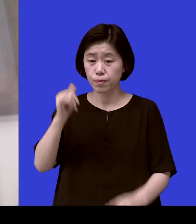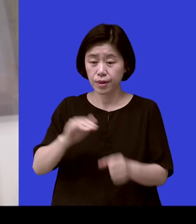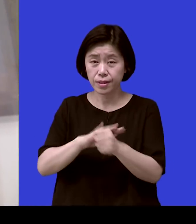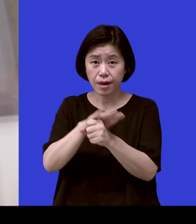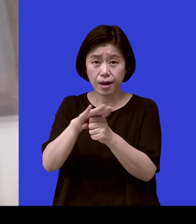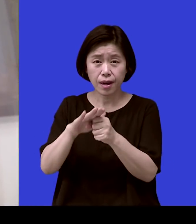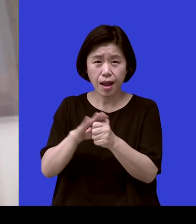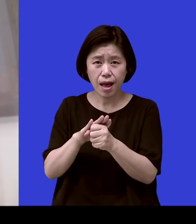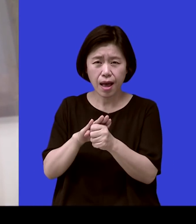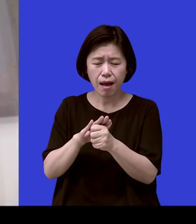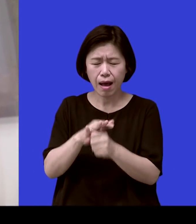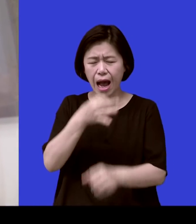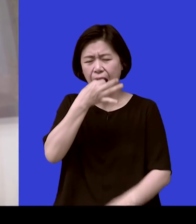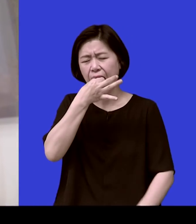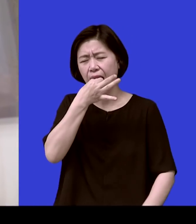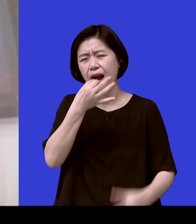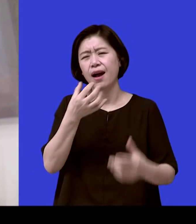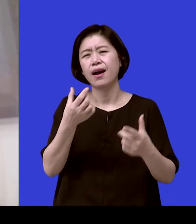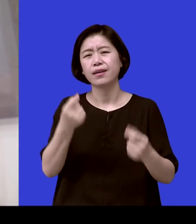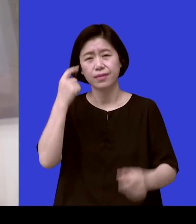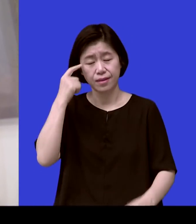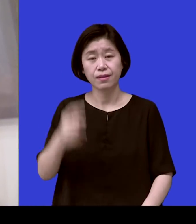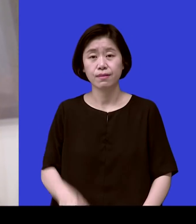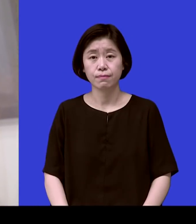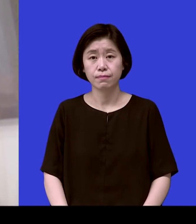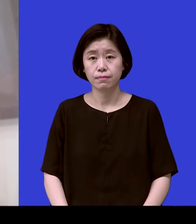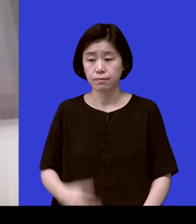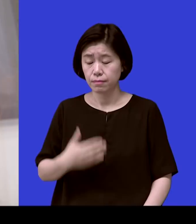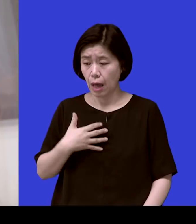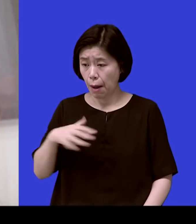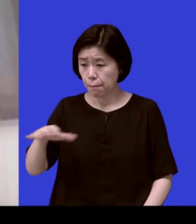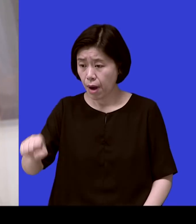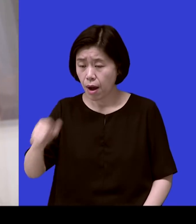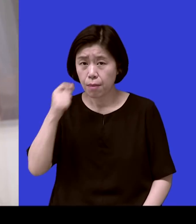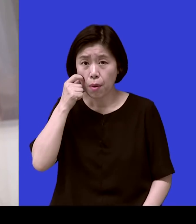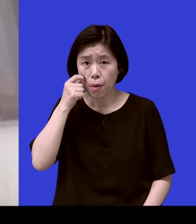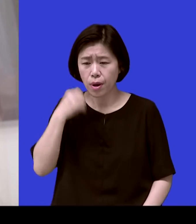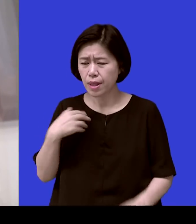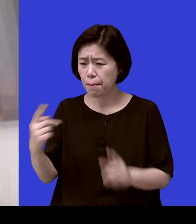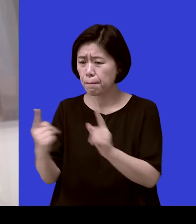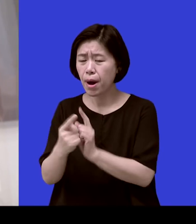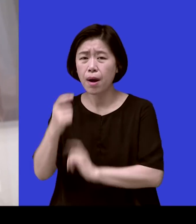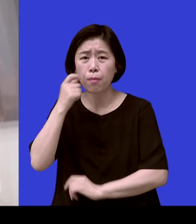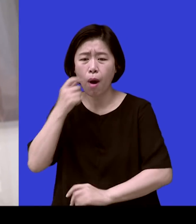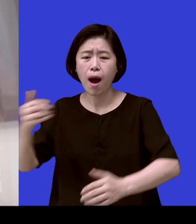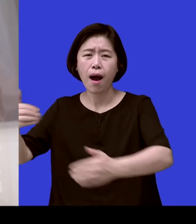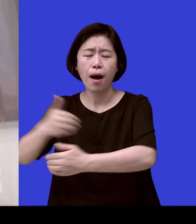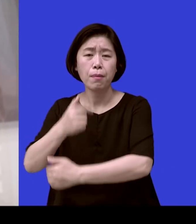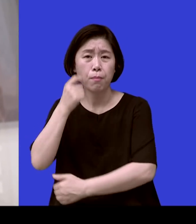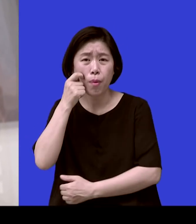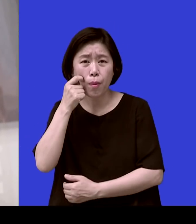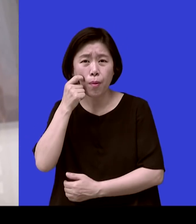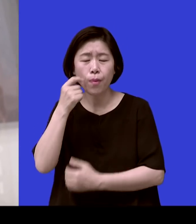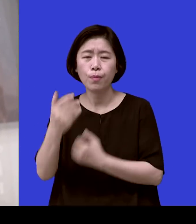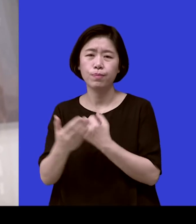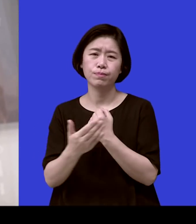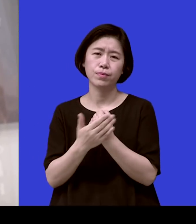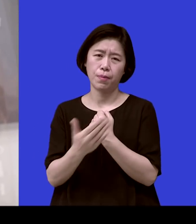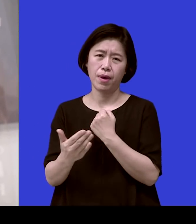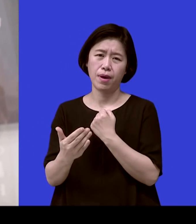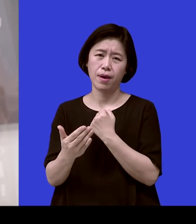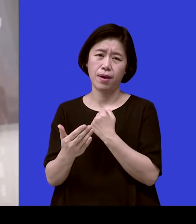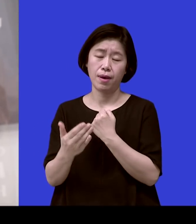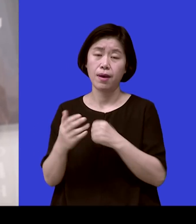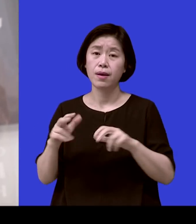잘 있다는데 내가 만질 수 없고 볼 수 없고 걔에 대한 꿈을 꿀 수 없는 것만으로